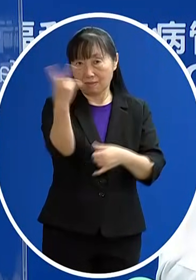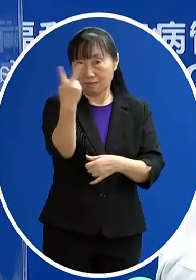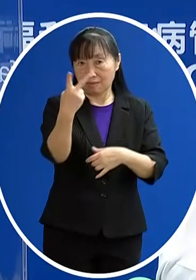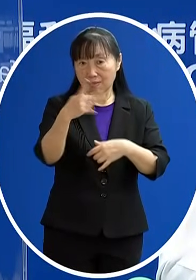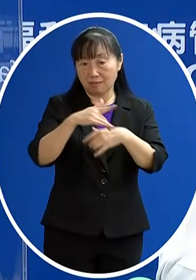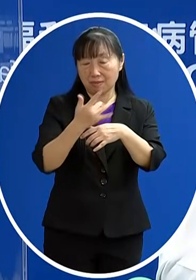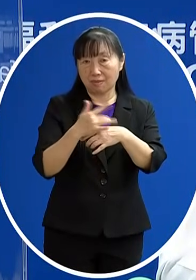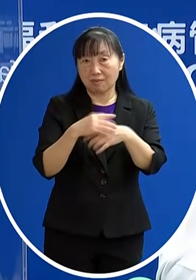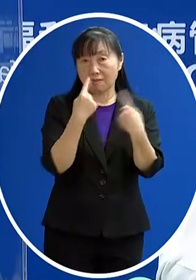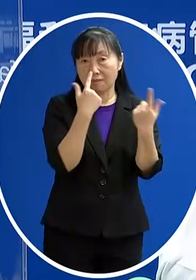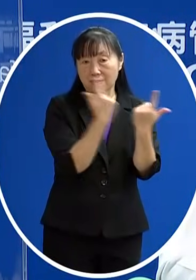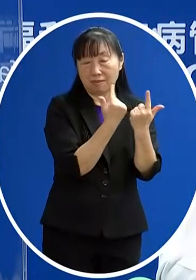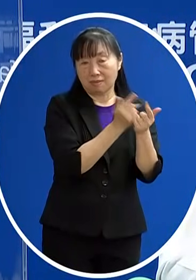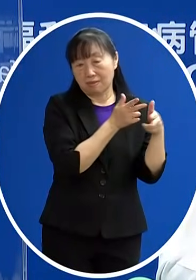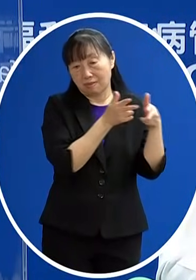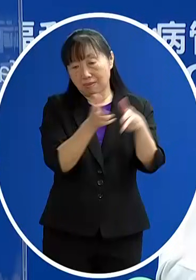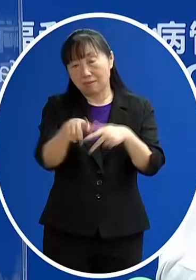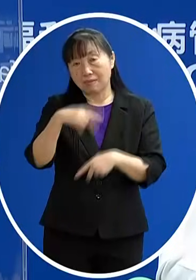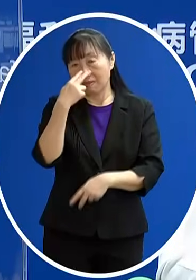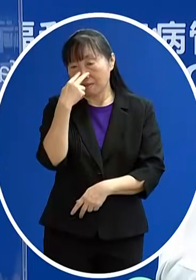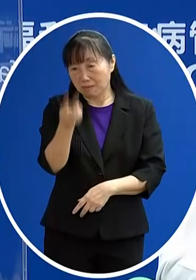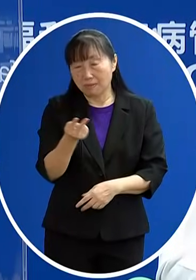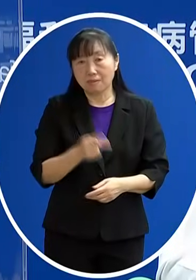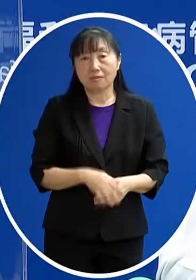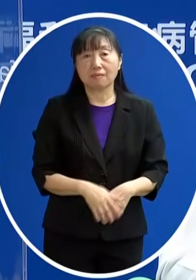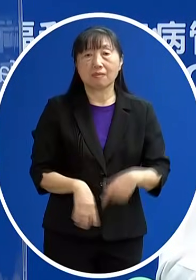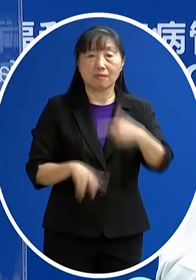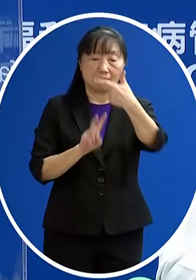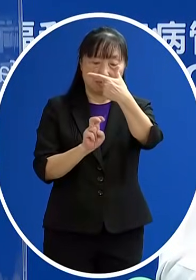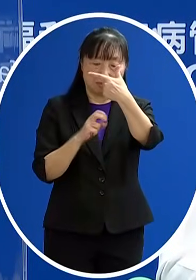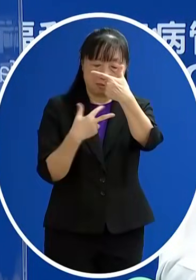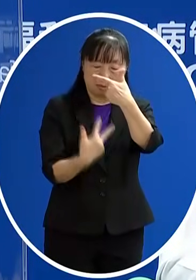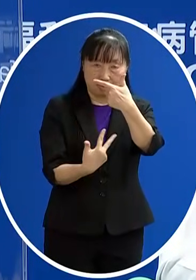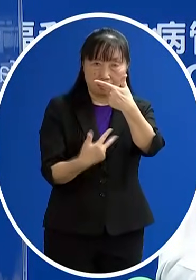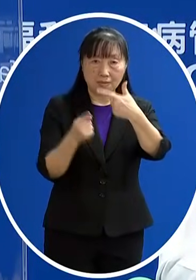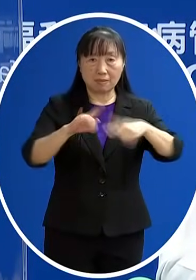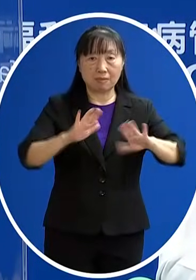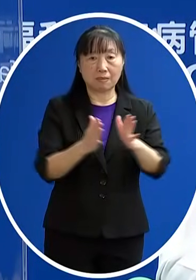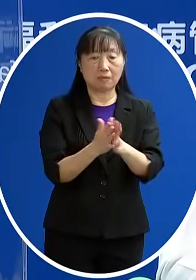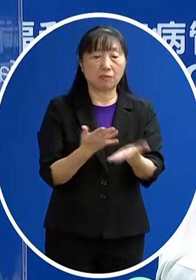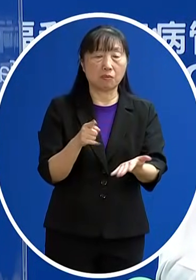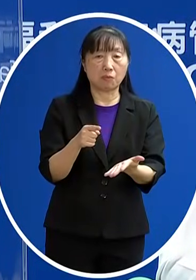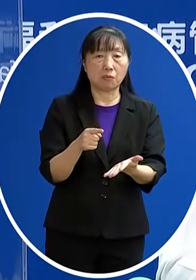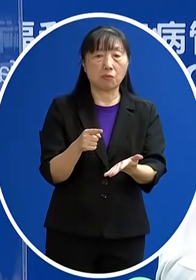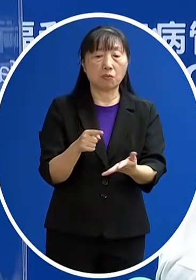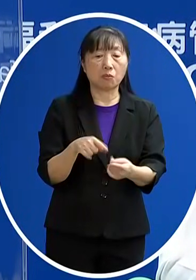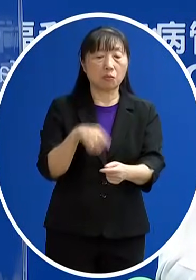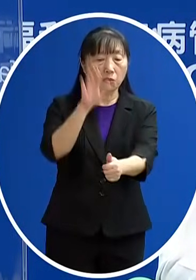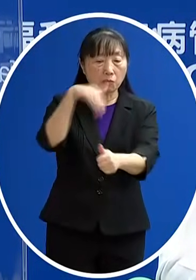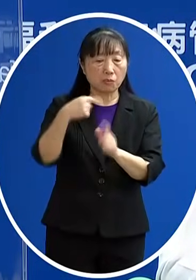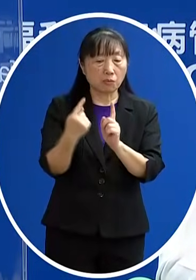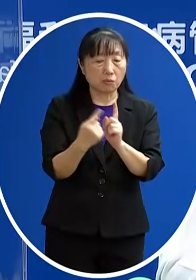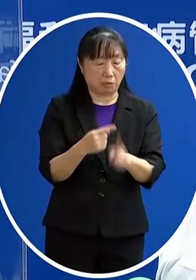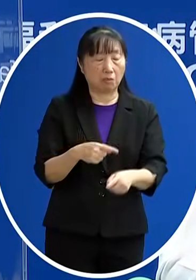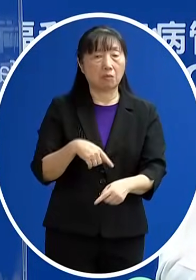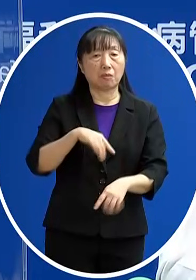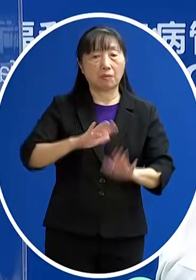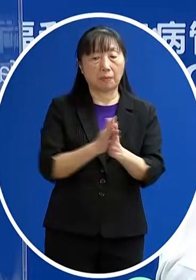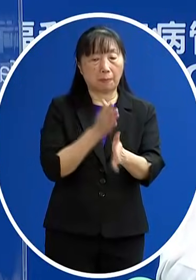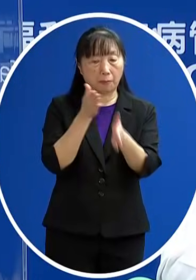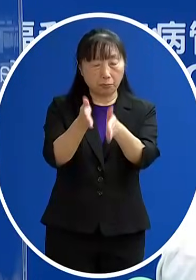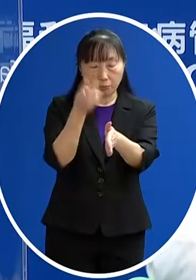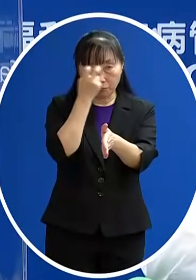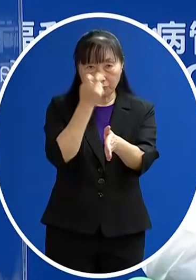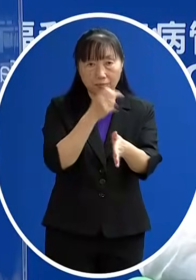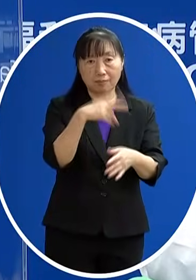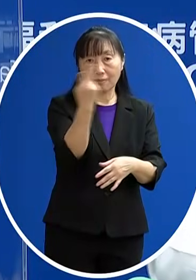戚从台北南下探视，那6月27日我们把他列为密切接触者并采检，那结果这